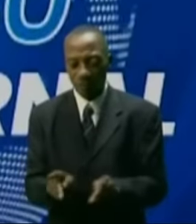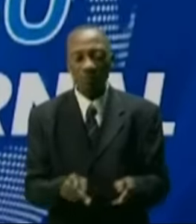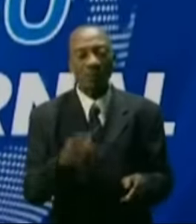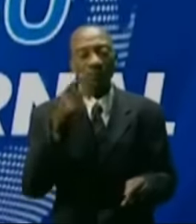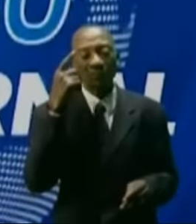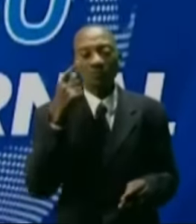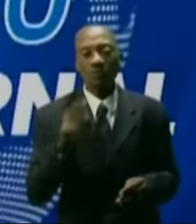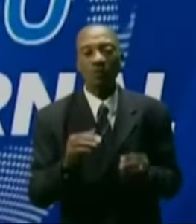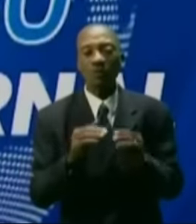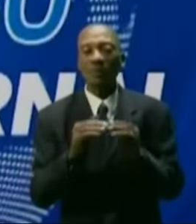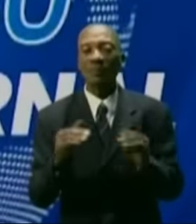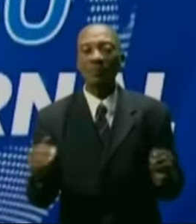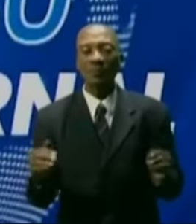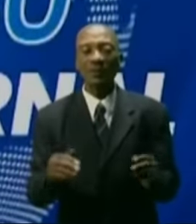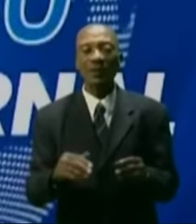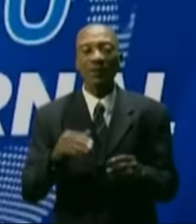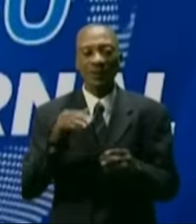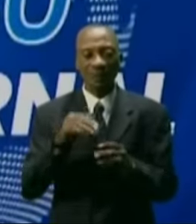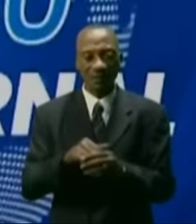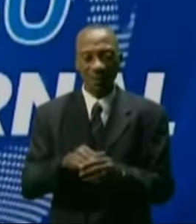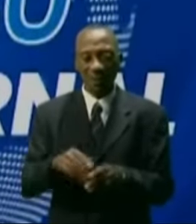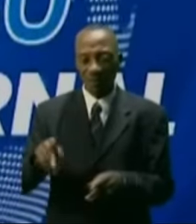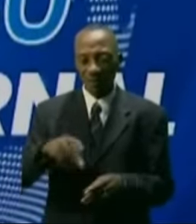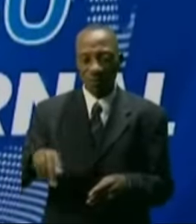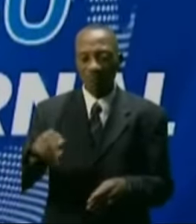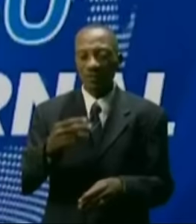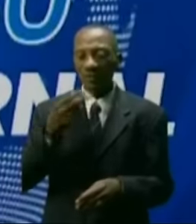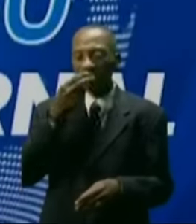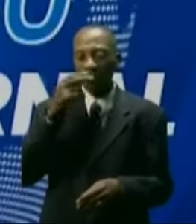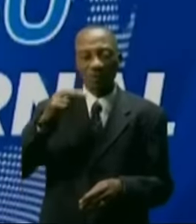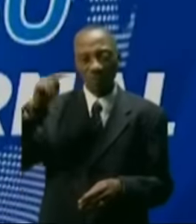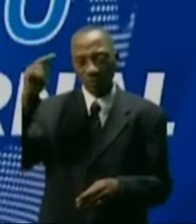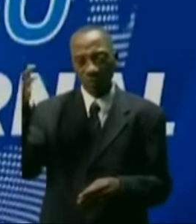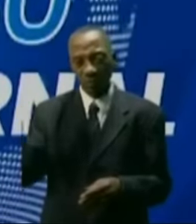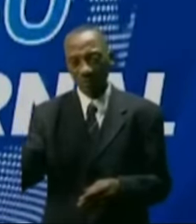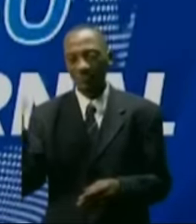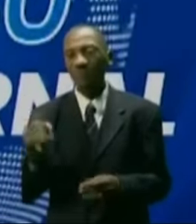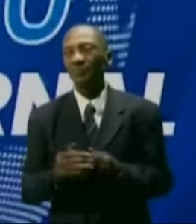blessés dans des structures adéquate.